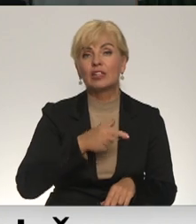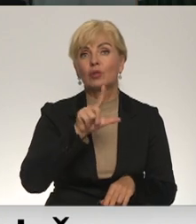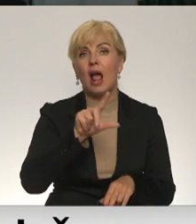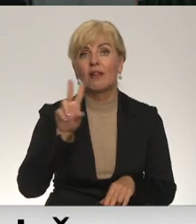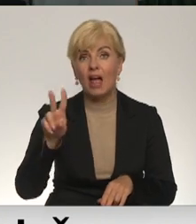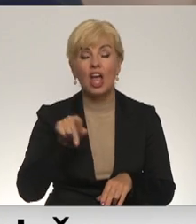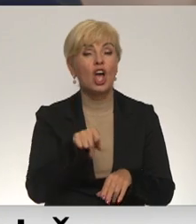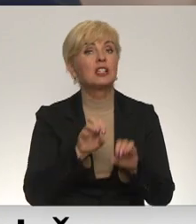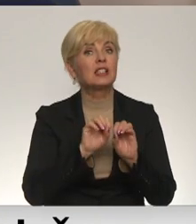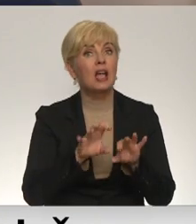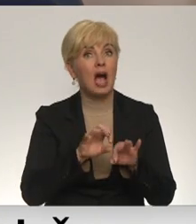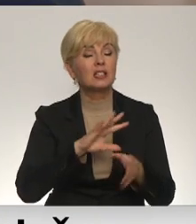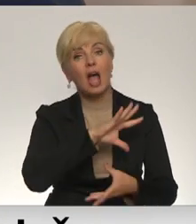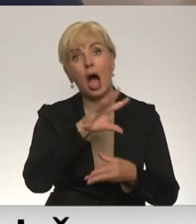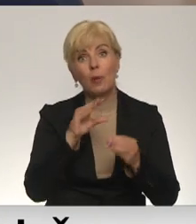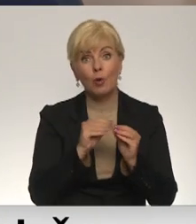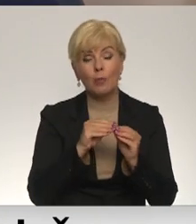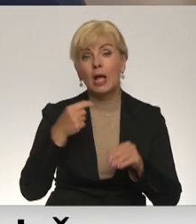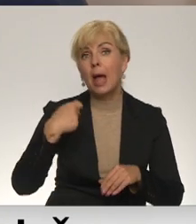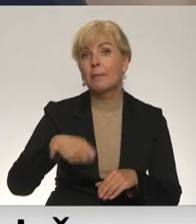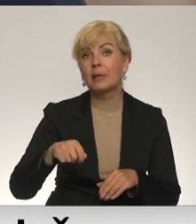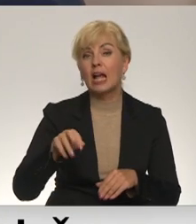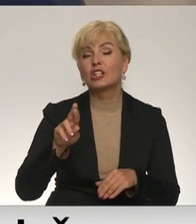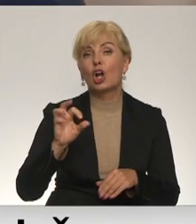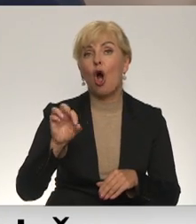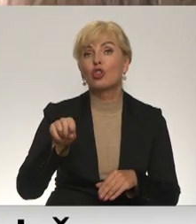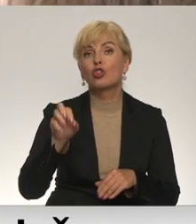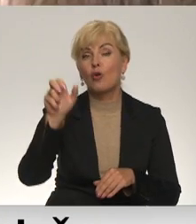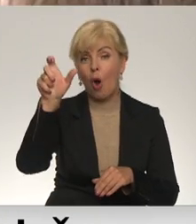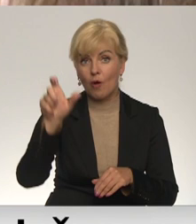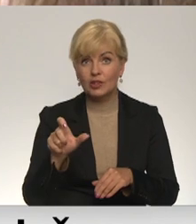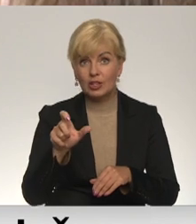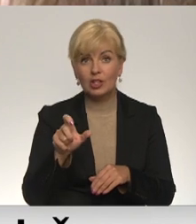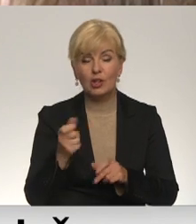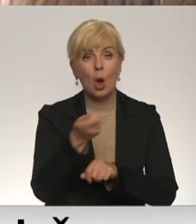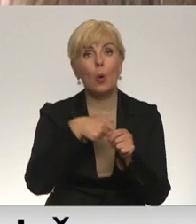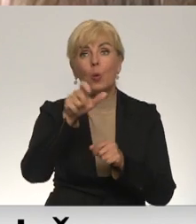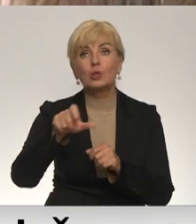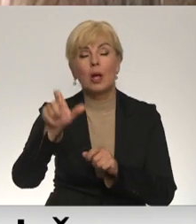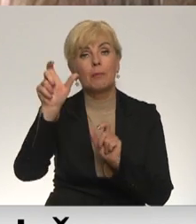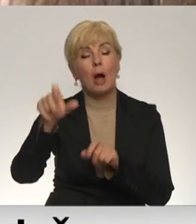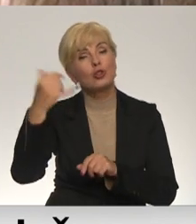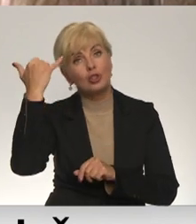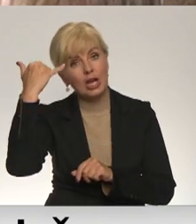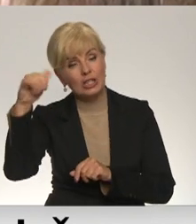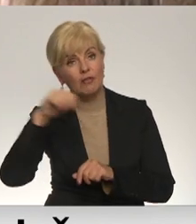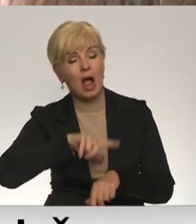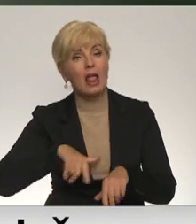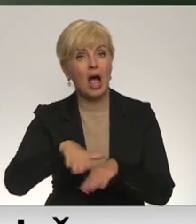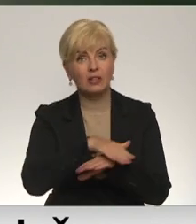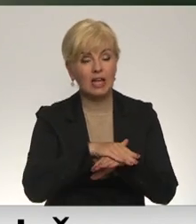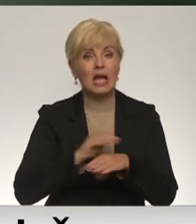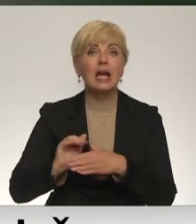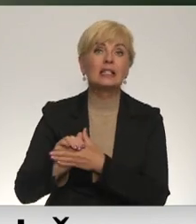tiek apkopoti. Kameras prezidents Aigars Rostovskis uzsver, šī ir uzņēmēju pašu iniciatīva Latvijas sabiedrības